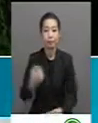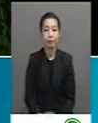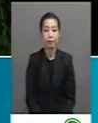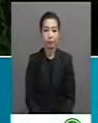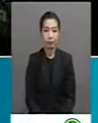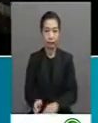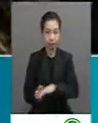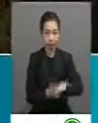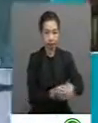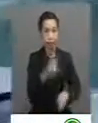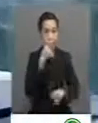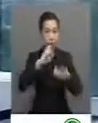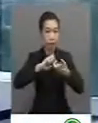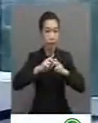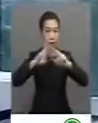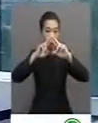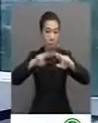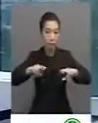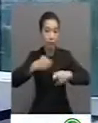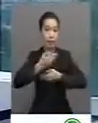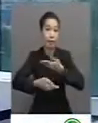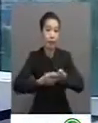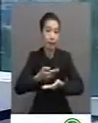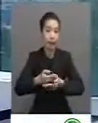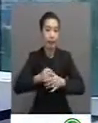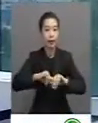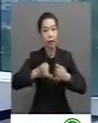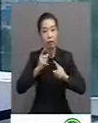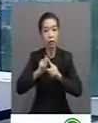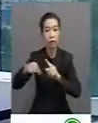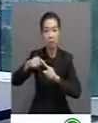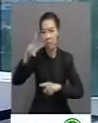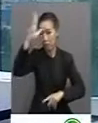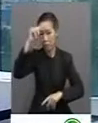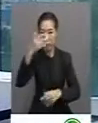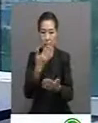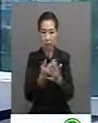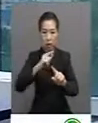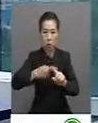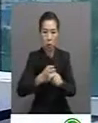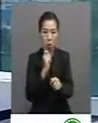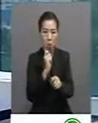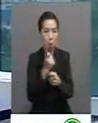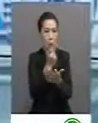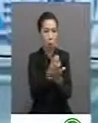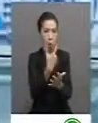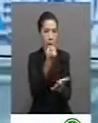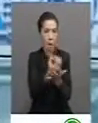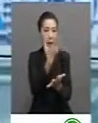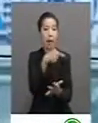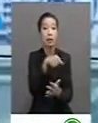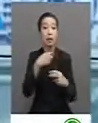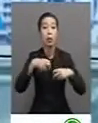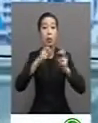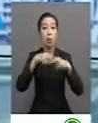ไปดูปัญหาของพ่อค้าแม่ค้าปัญหามาเฟียเก็บค่าเช่าแผงขายสินค้าแพงนะคะที่ตลาดสดเทศบาลรัตนบุรีจังหวัดสุ